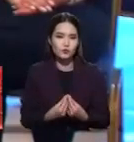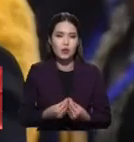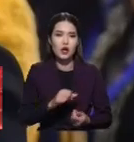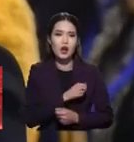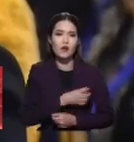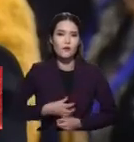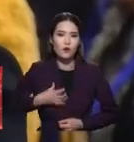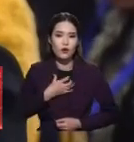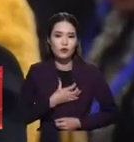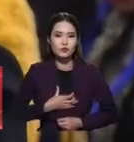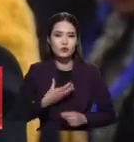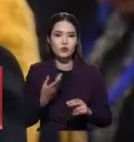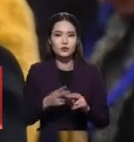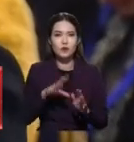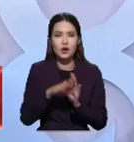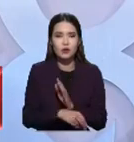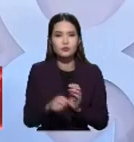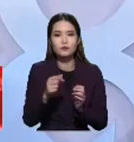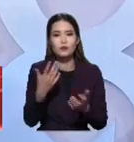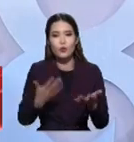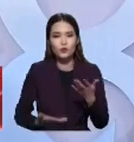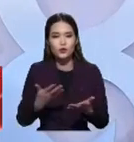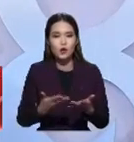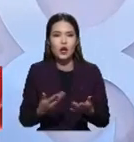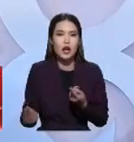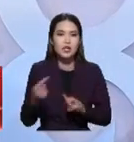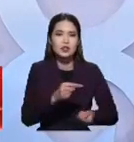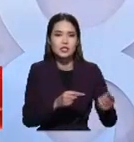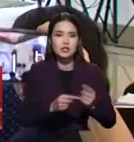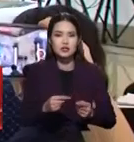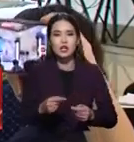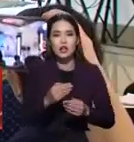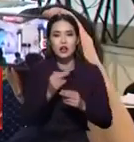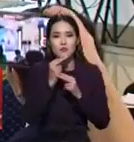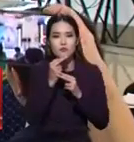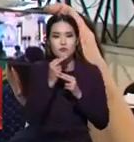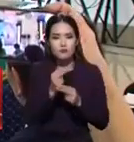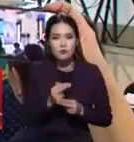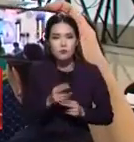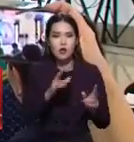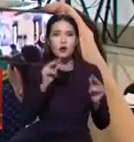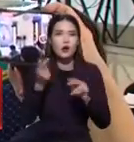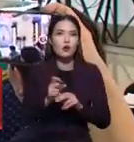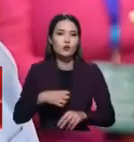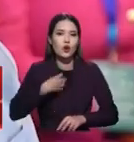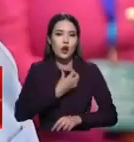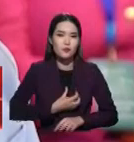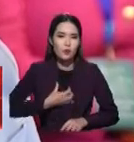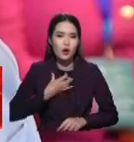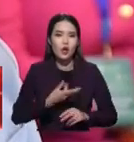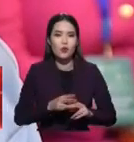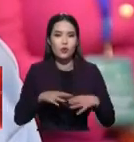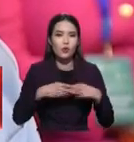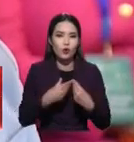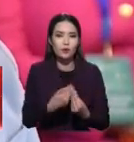Сондықтан отбасындағы ізгілік, адамгершілік, сыйластық қарым-қатынасты берік сақтау маңызды. Мұның құндылығын